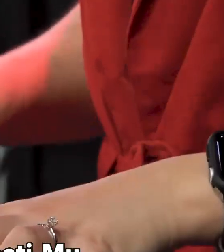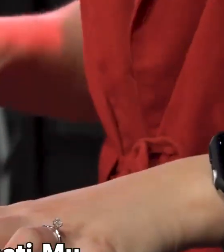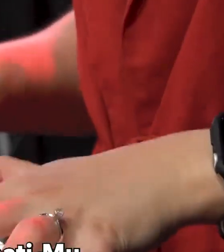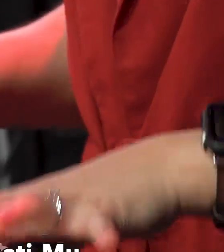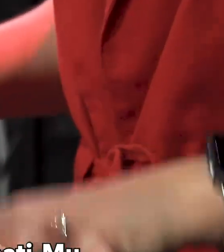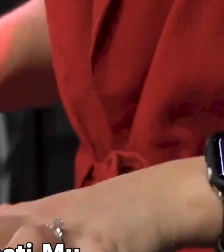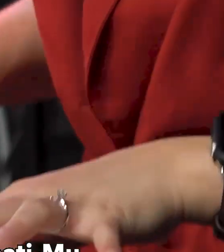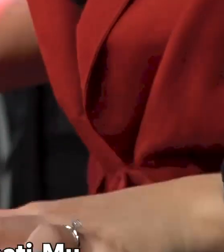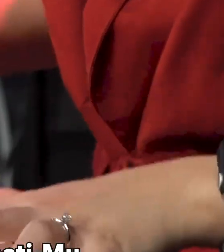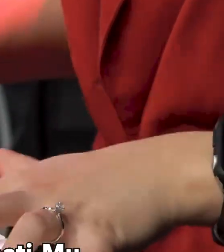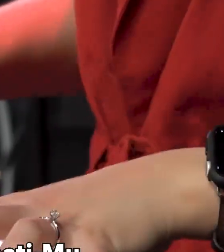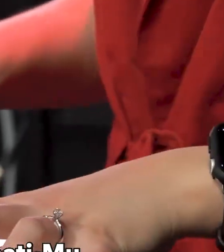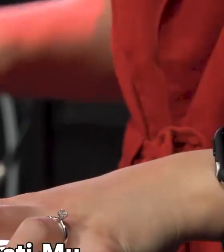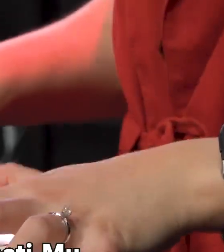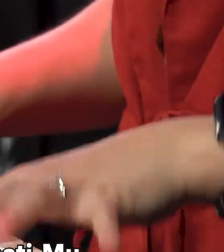jadikanlah